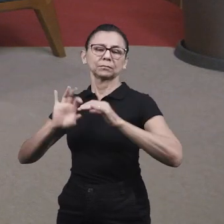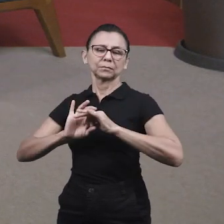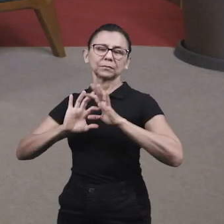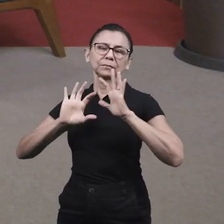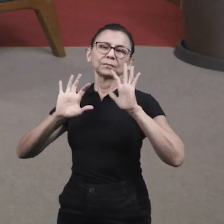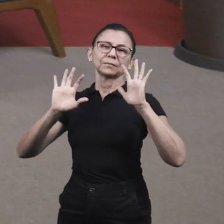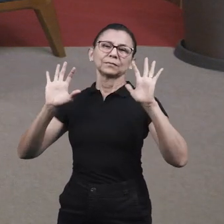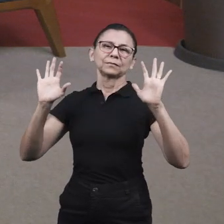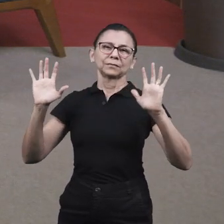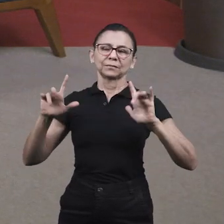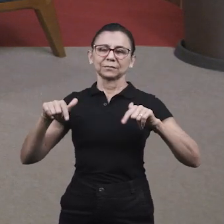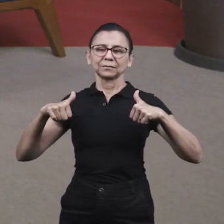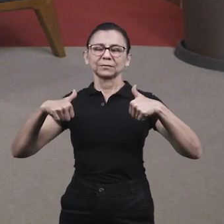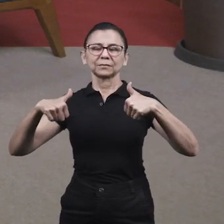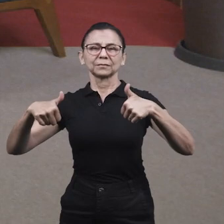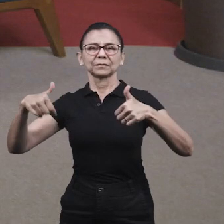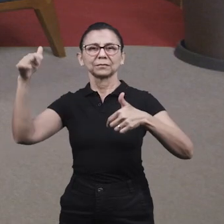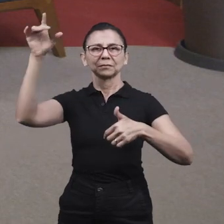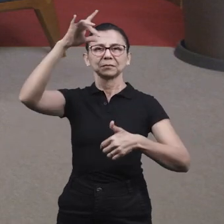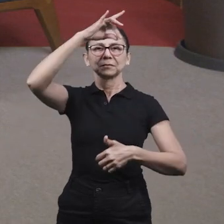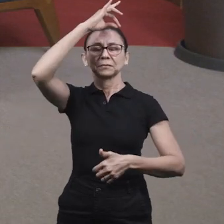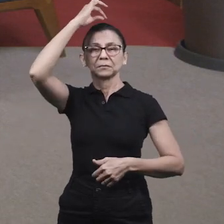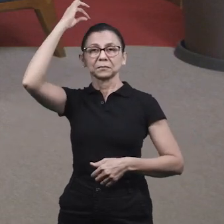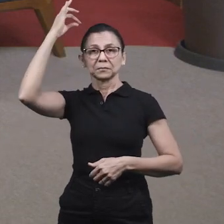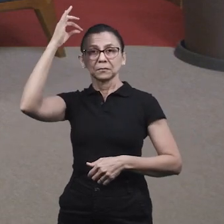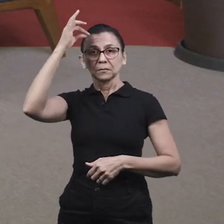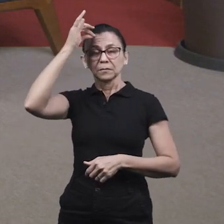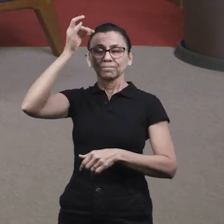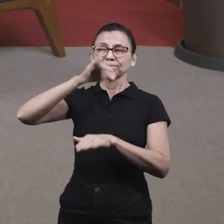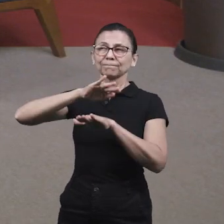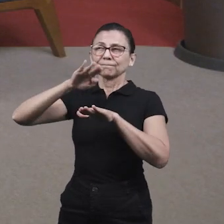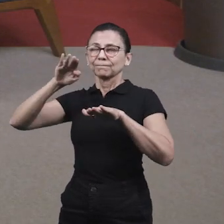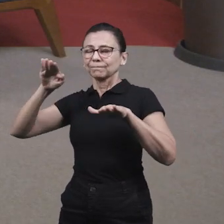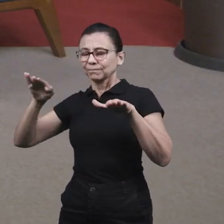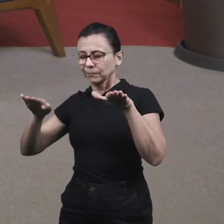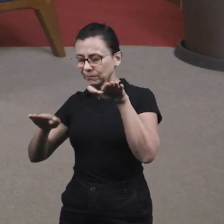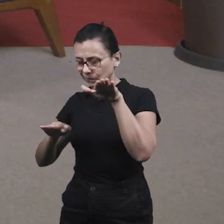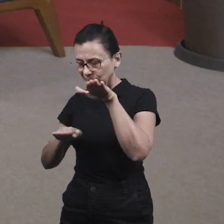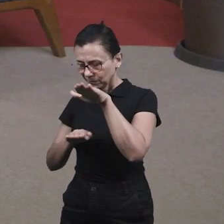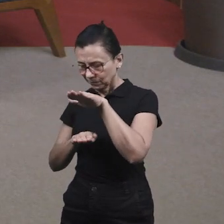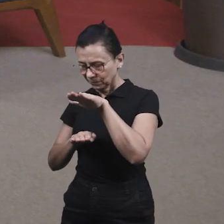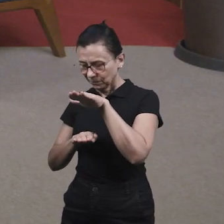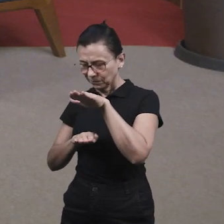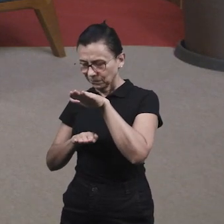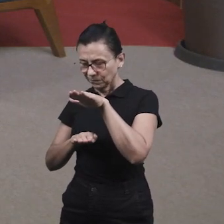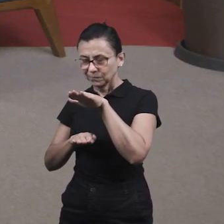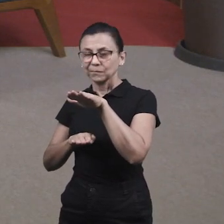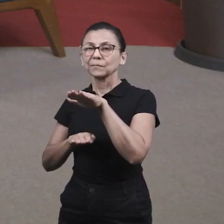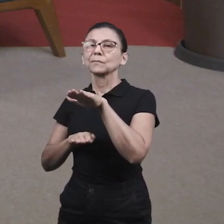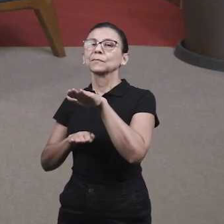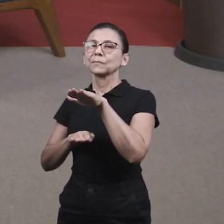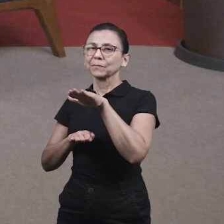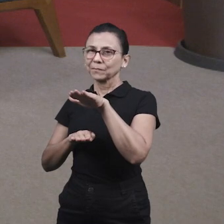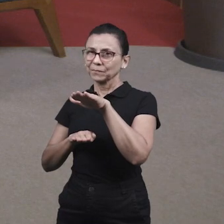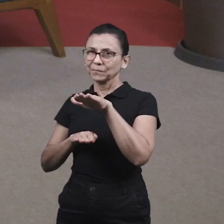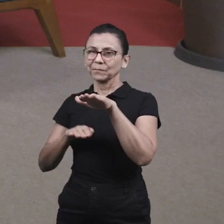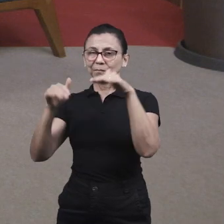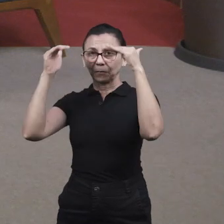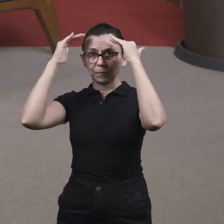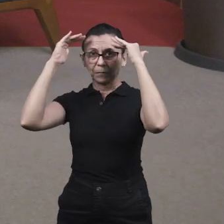laisse amener, on se laisse conduire, on se laisse gouverner. Cela,